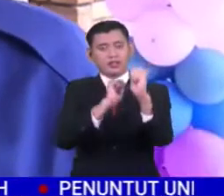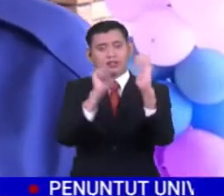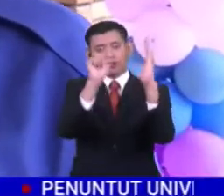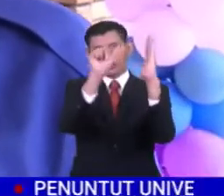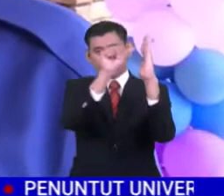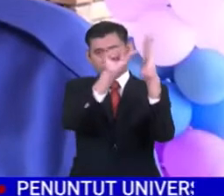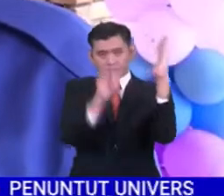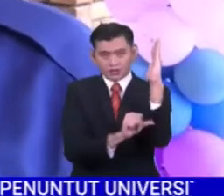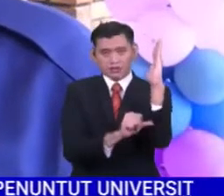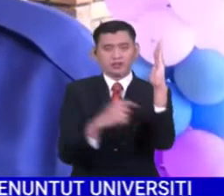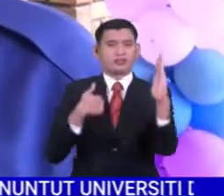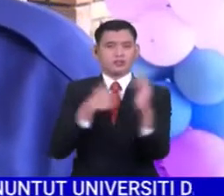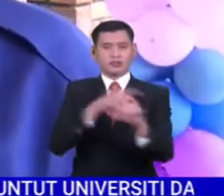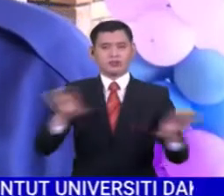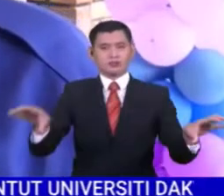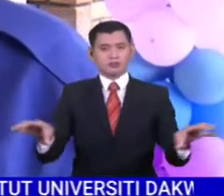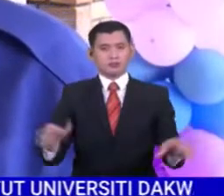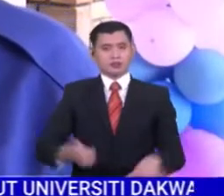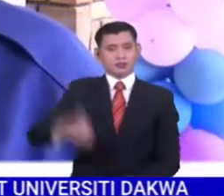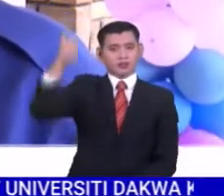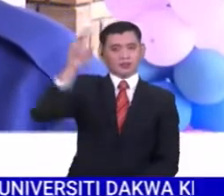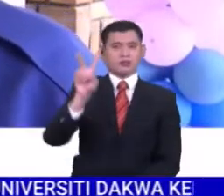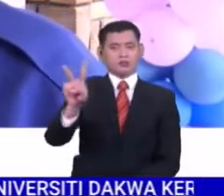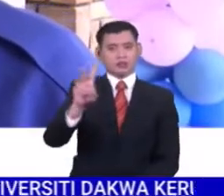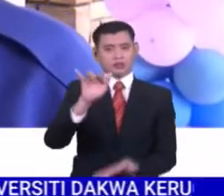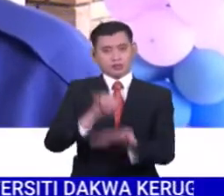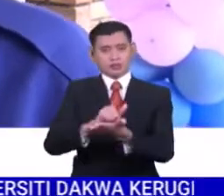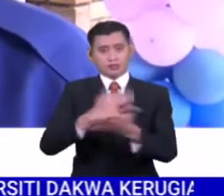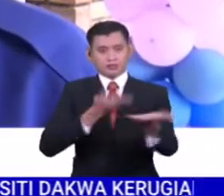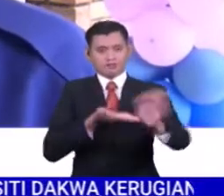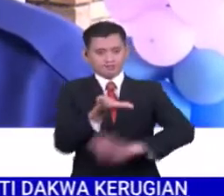baik. Tetapi itu pun dengan pesilat-pesilat baru.